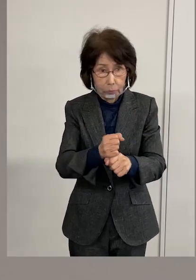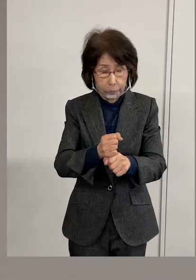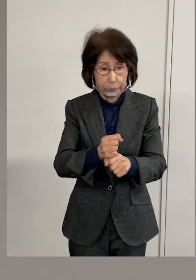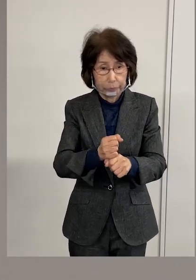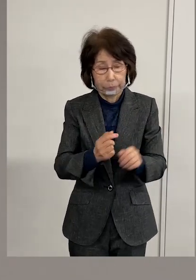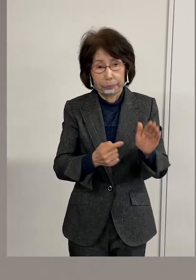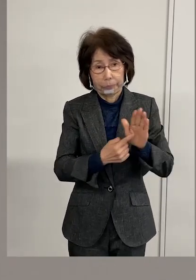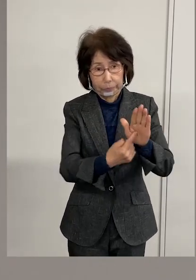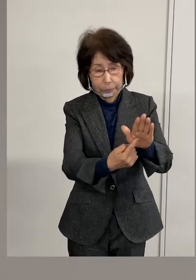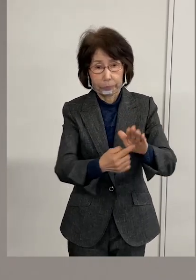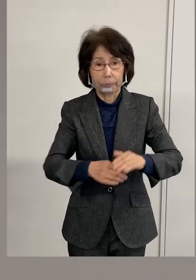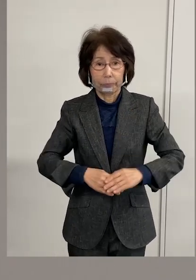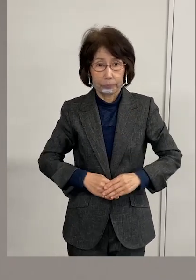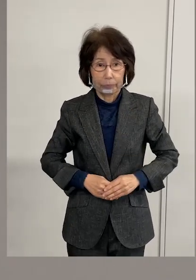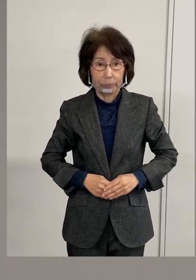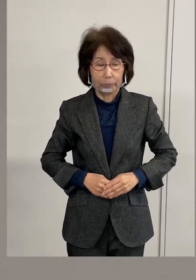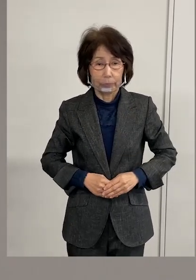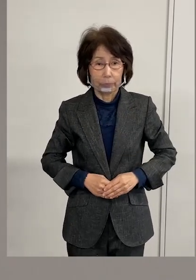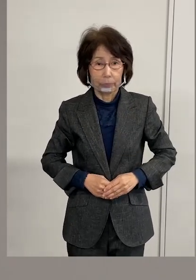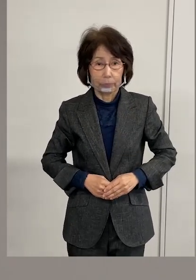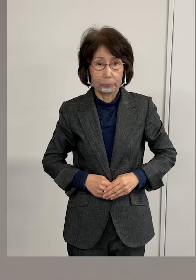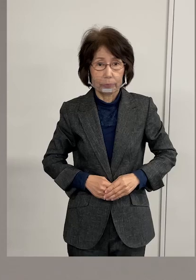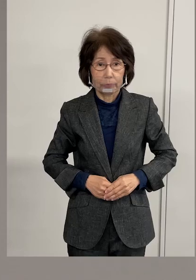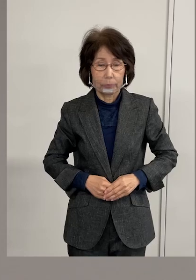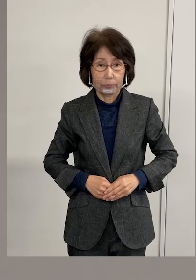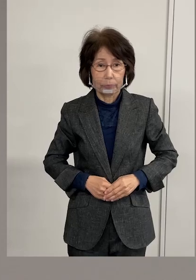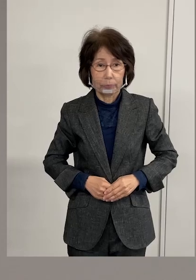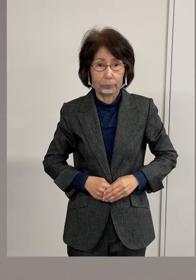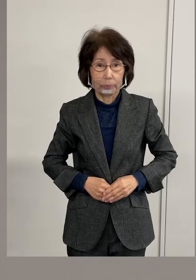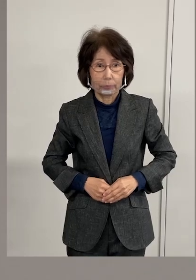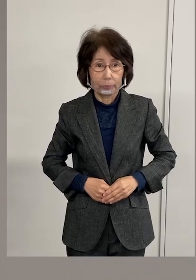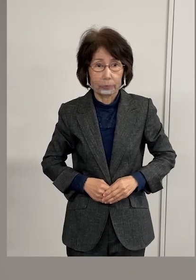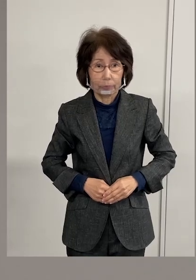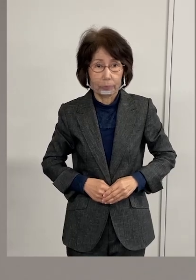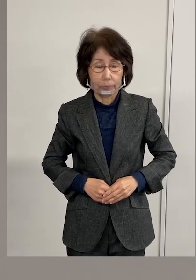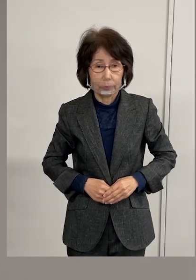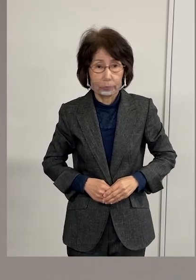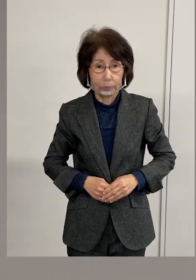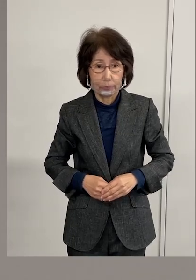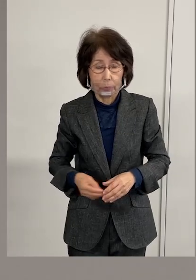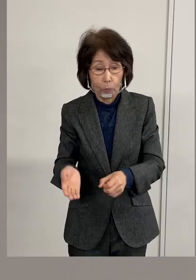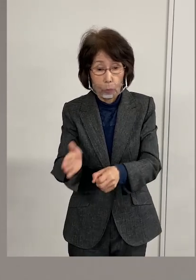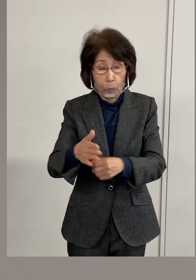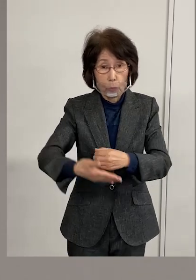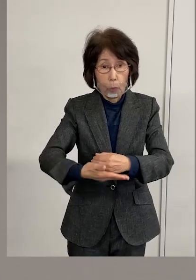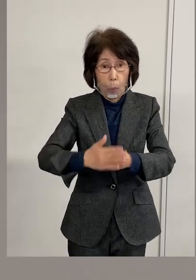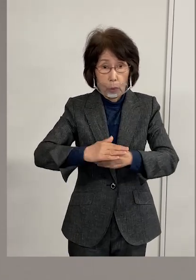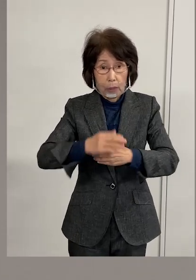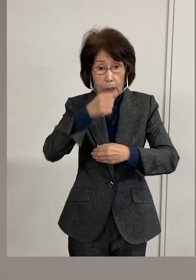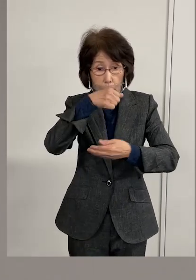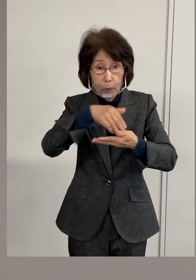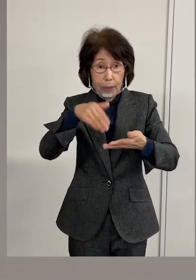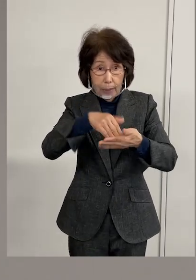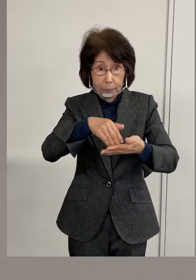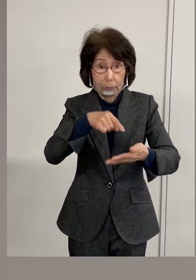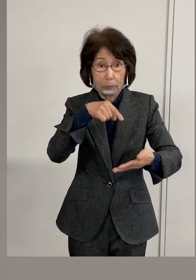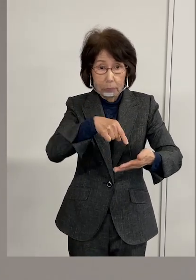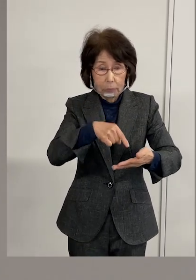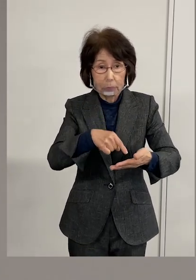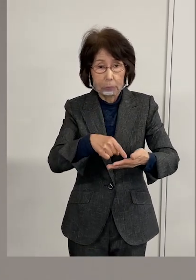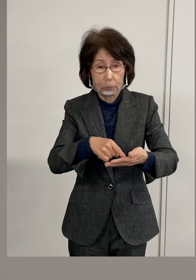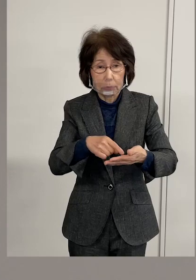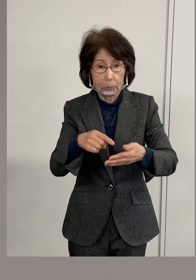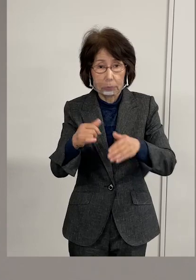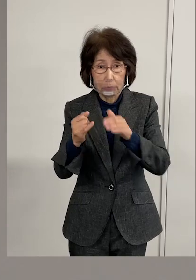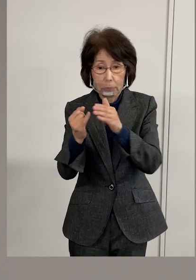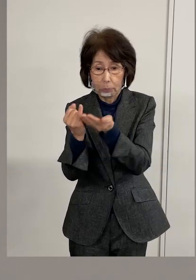です。それで、まず、補正予算で、出てきました出産と